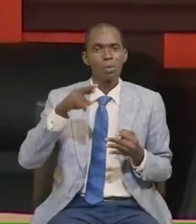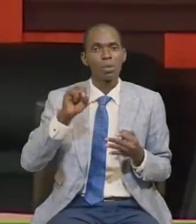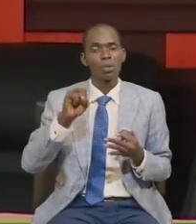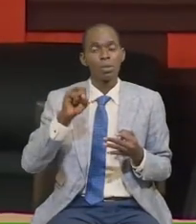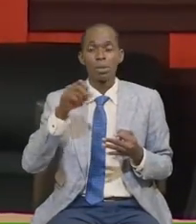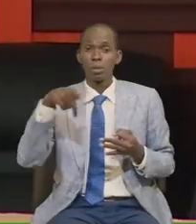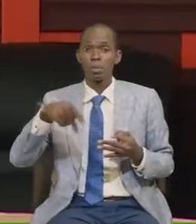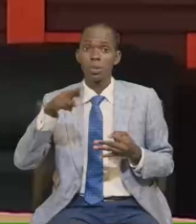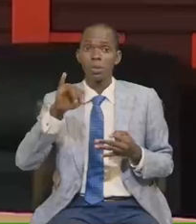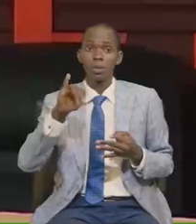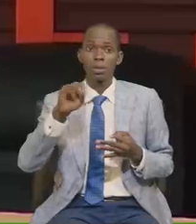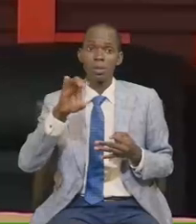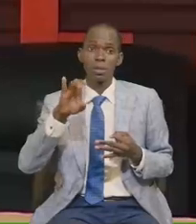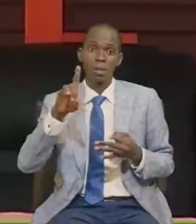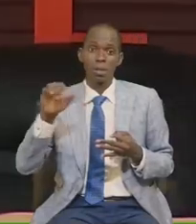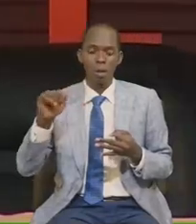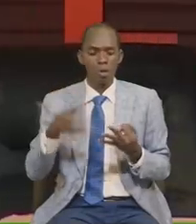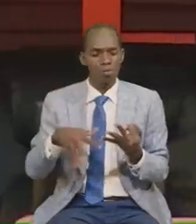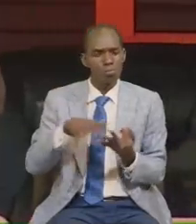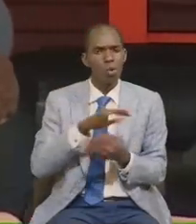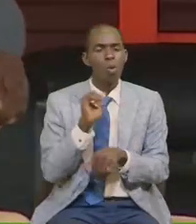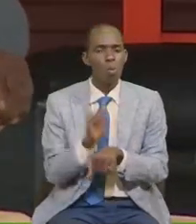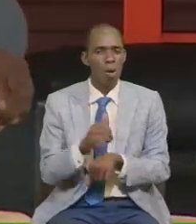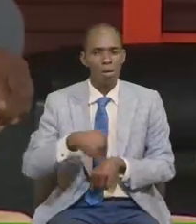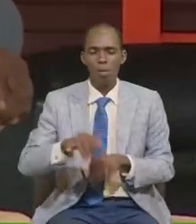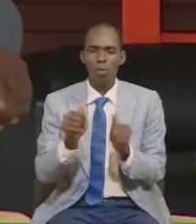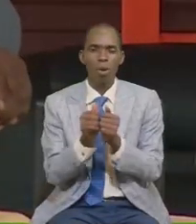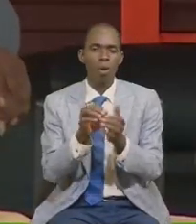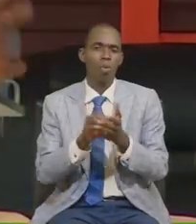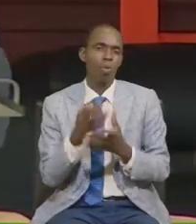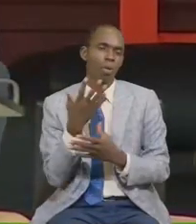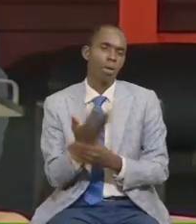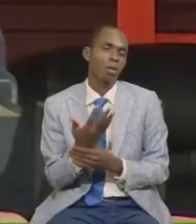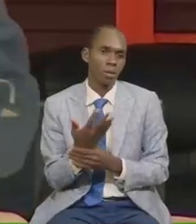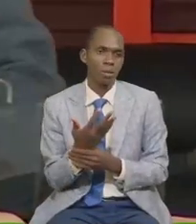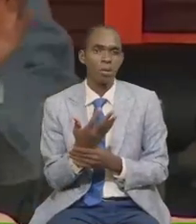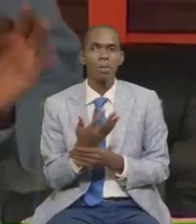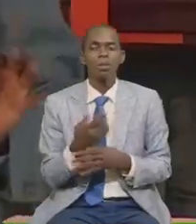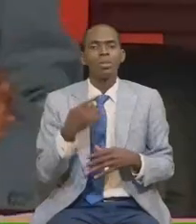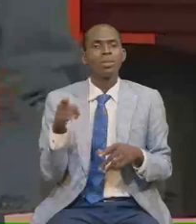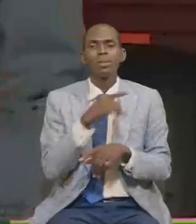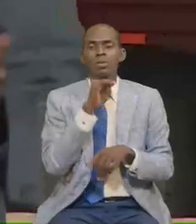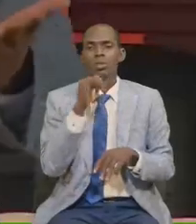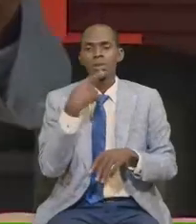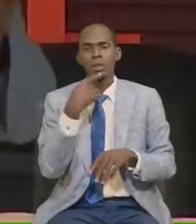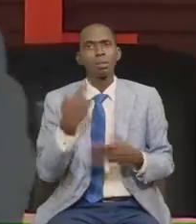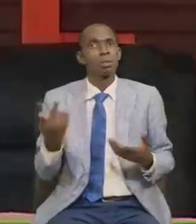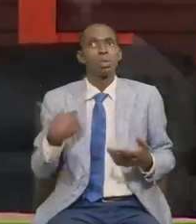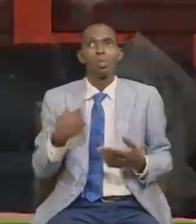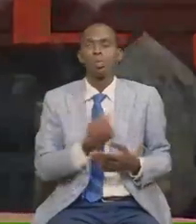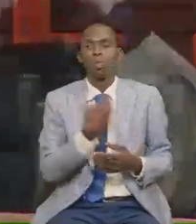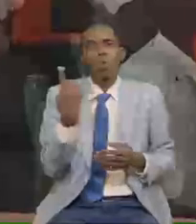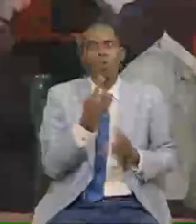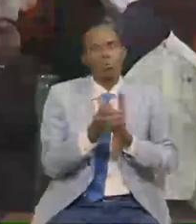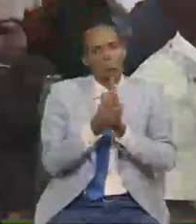pas dit, « Oh, nous connaissons beaucoup la parole de Dieu maintenant. Nous ne pouvons que prêcher. Et prends soin de ta